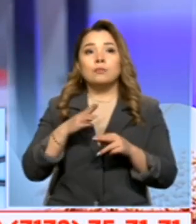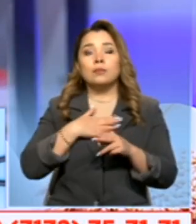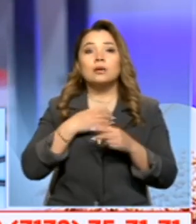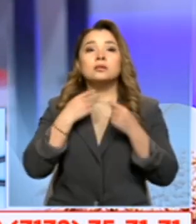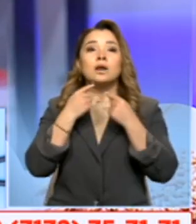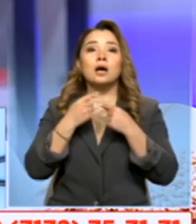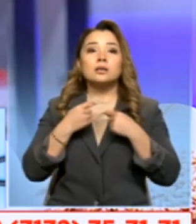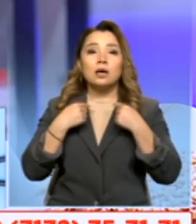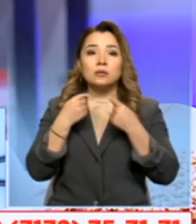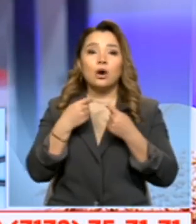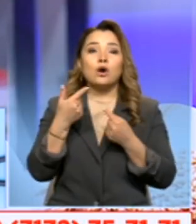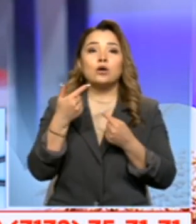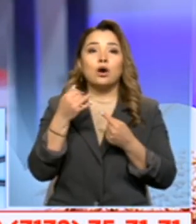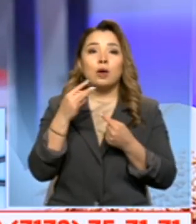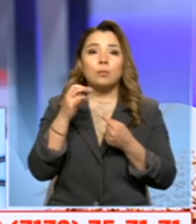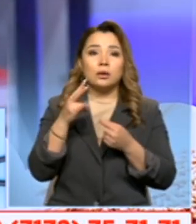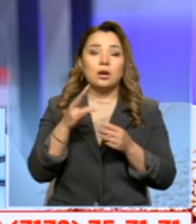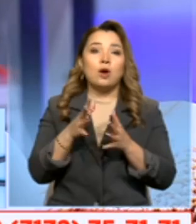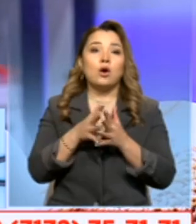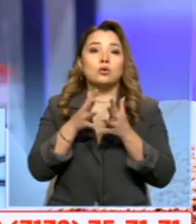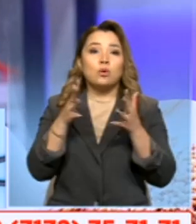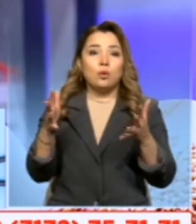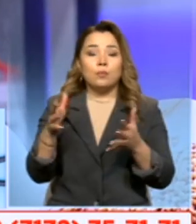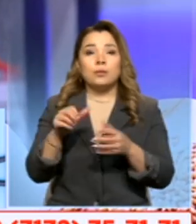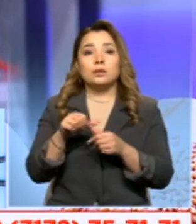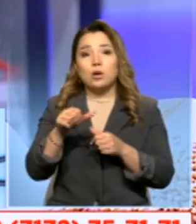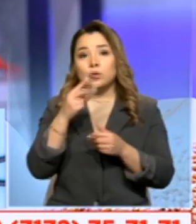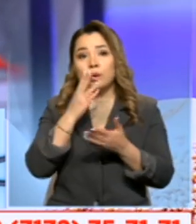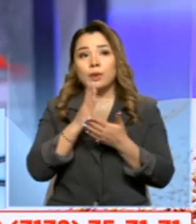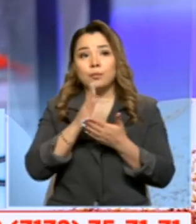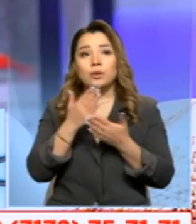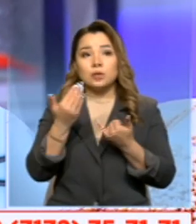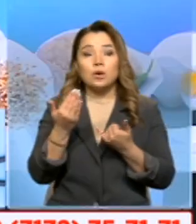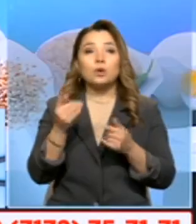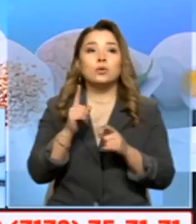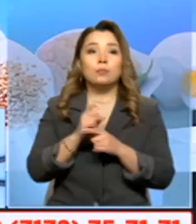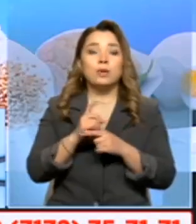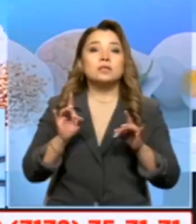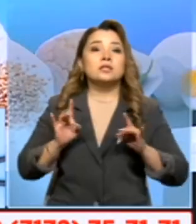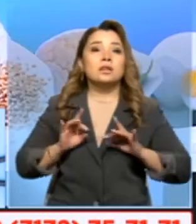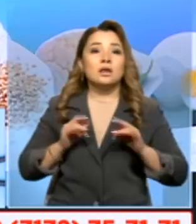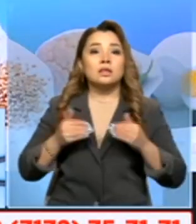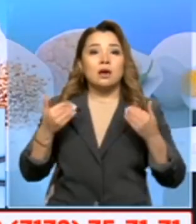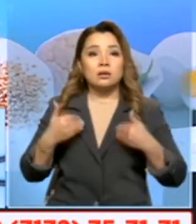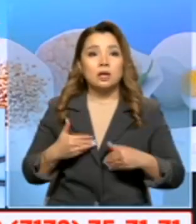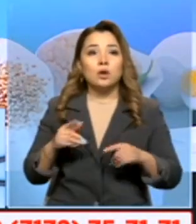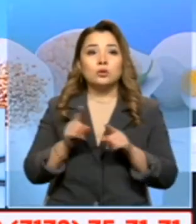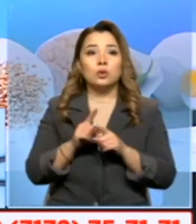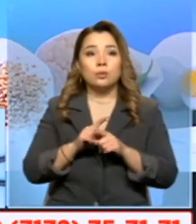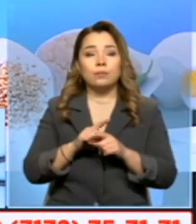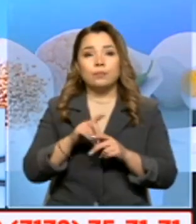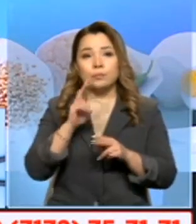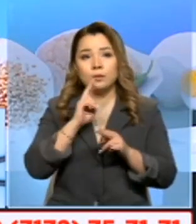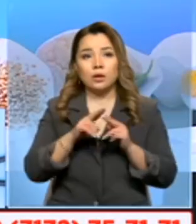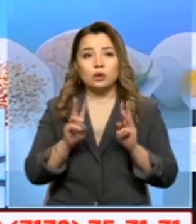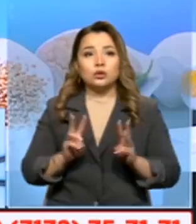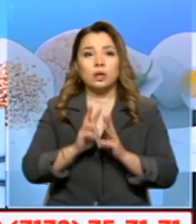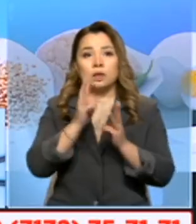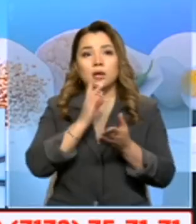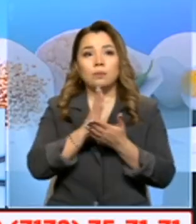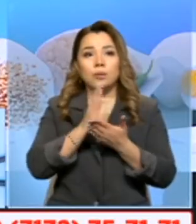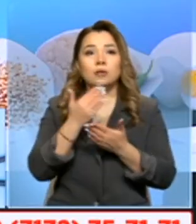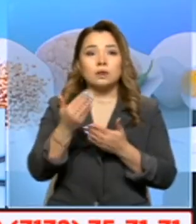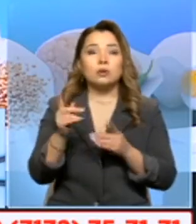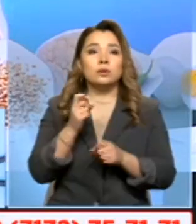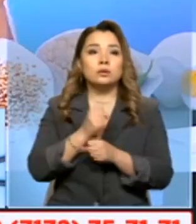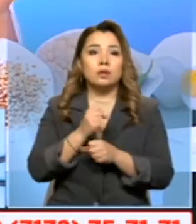қалқанша бездің гормоны мөлшерден тыс көп болатын болса, ол сіз жүйке жүйені, ағзаны күйдіріп жібереді. Онда білесіз